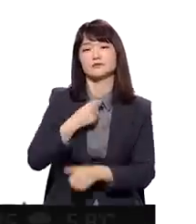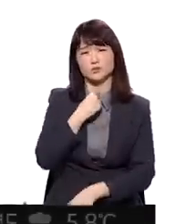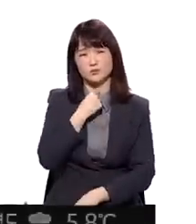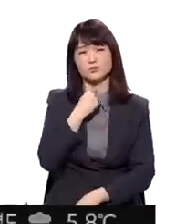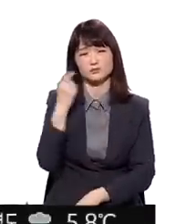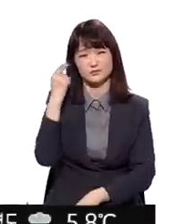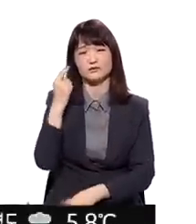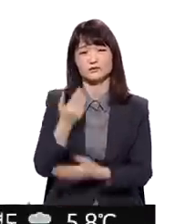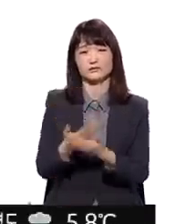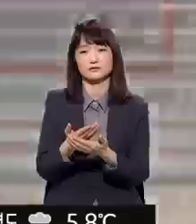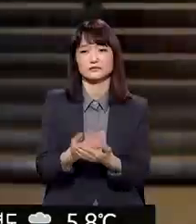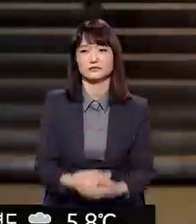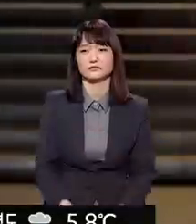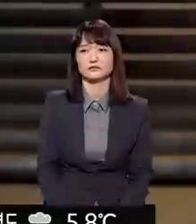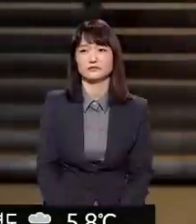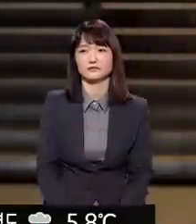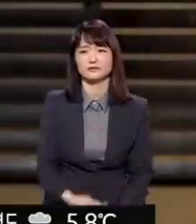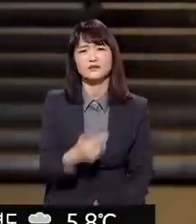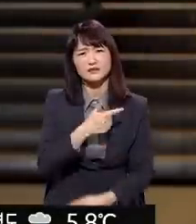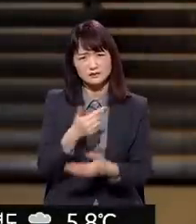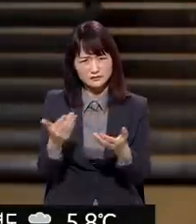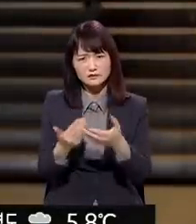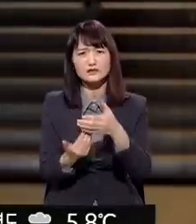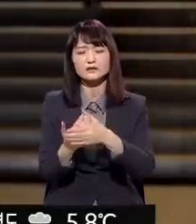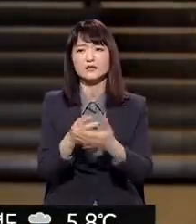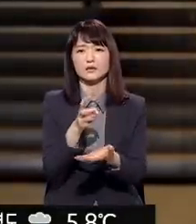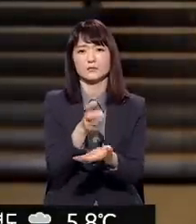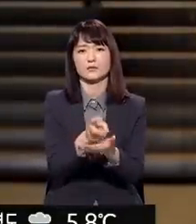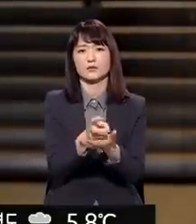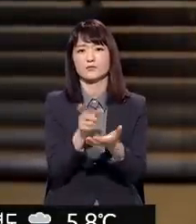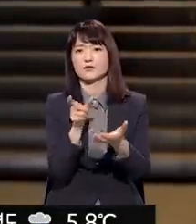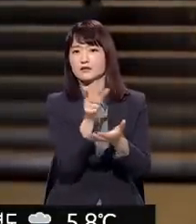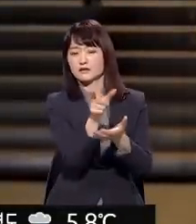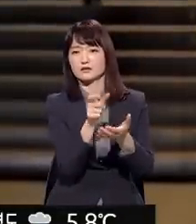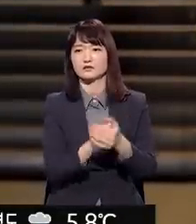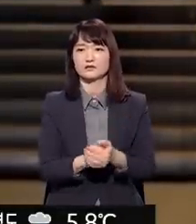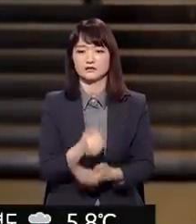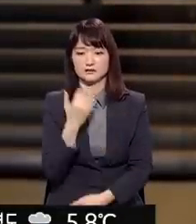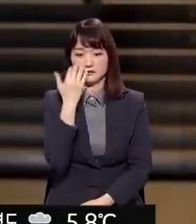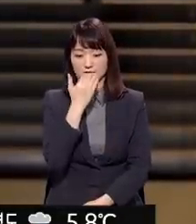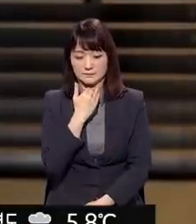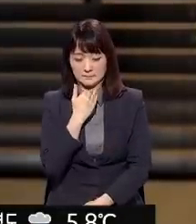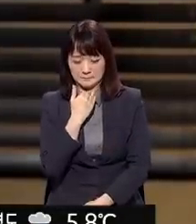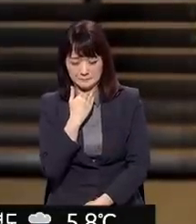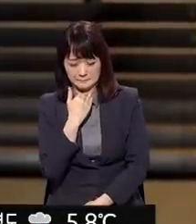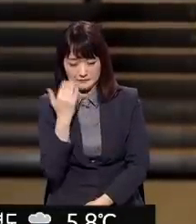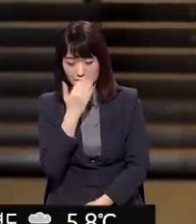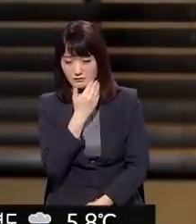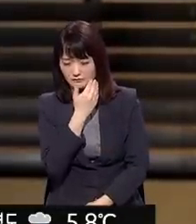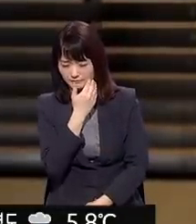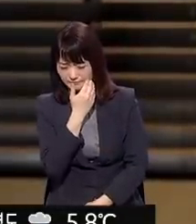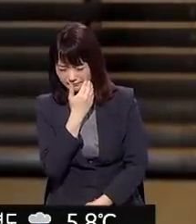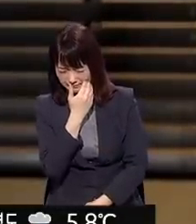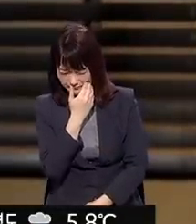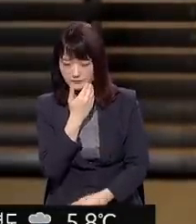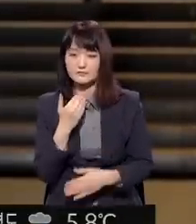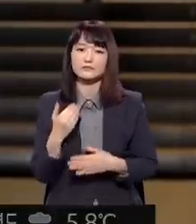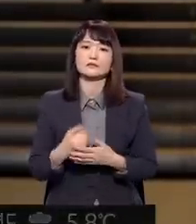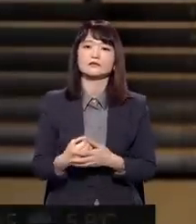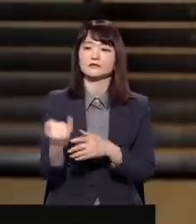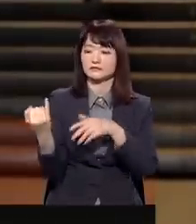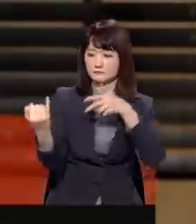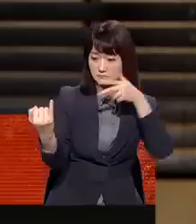들어주시죠. 지금 큰일 납니다. 법상으로는요. 성적 욕망이나 성적 수치심을 유발할 수 있는 신체